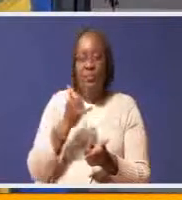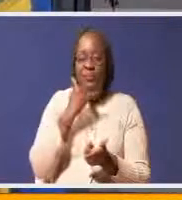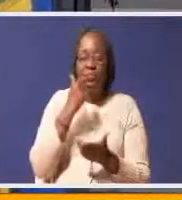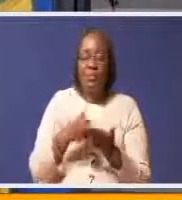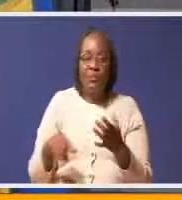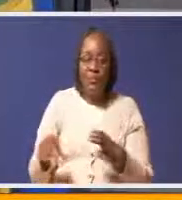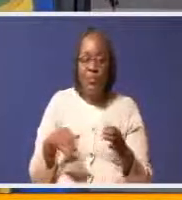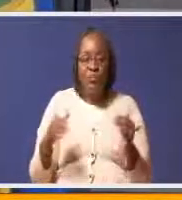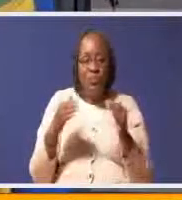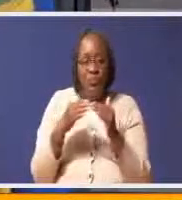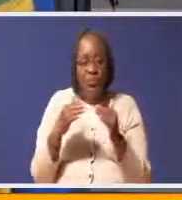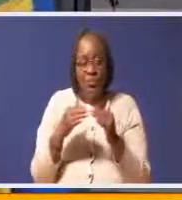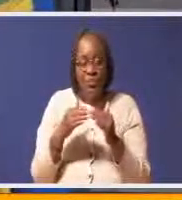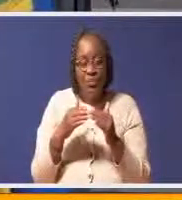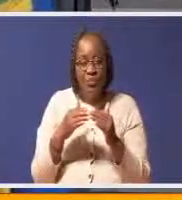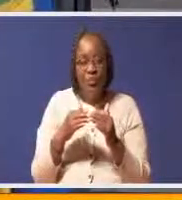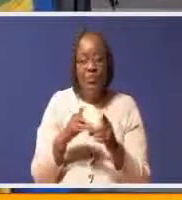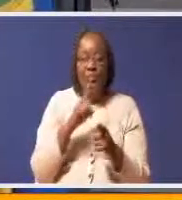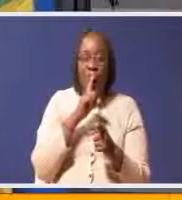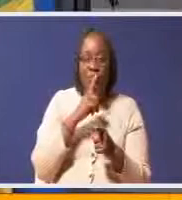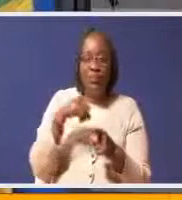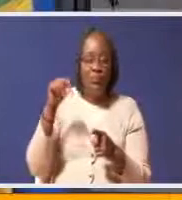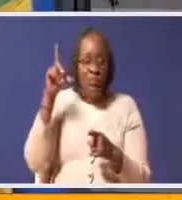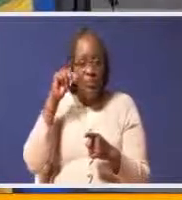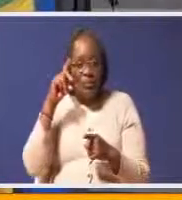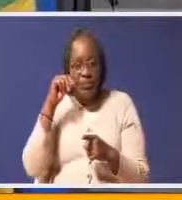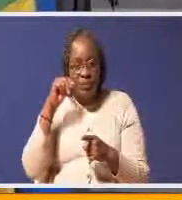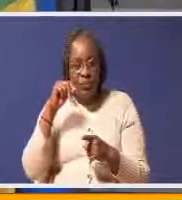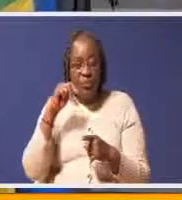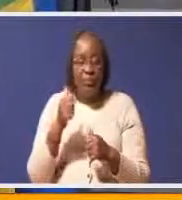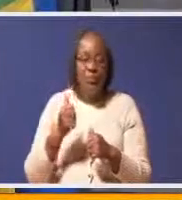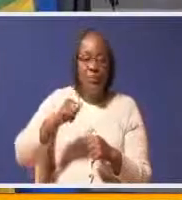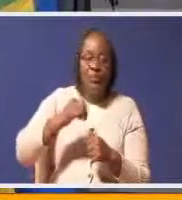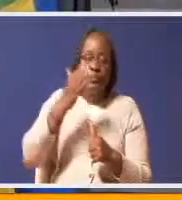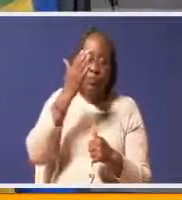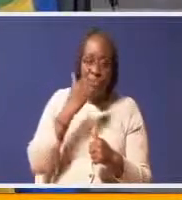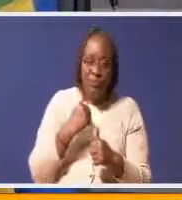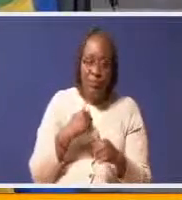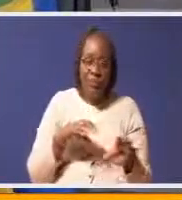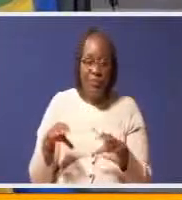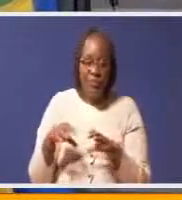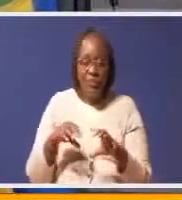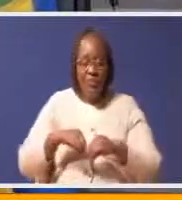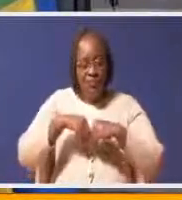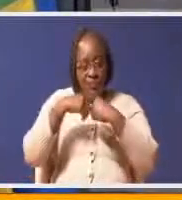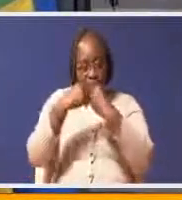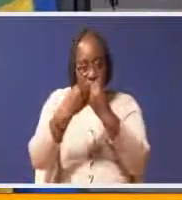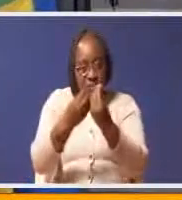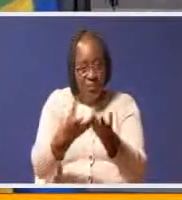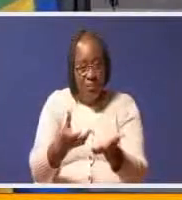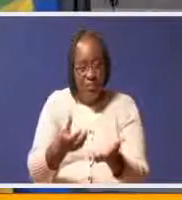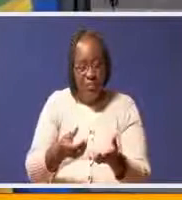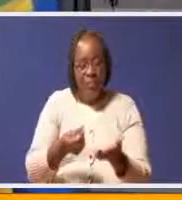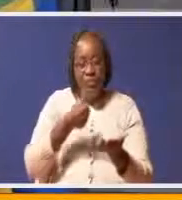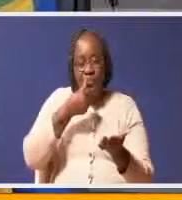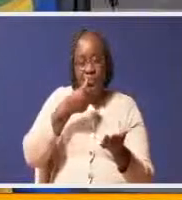tuwa shemania wapa kukua tuta shemania tuwa tamo mbasa baka mbaia kurega ndia ndaba zizi ya tire na nkane nkanela. Iwa ande